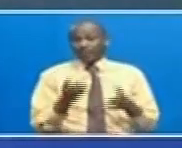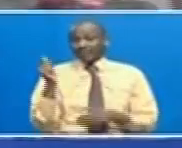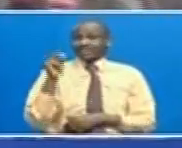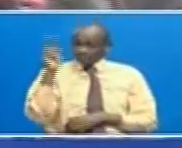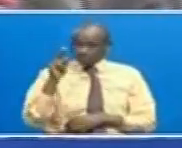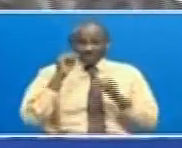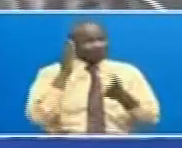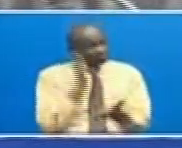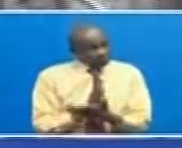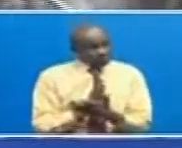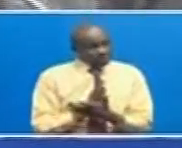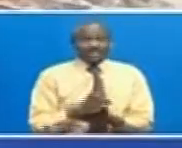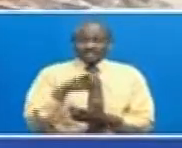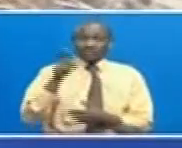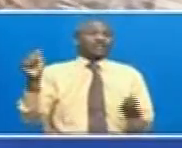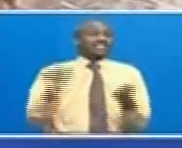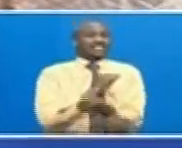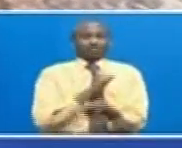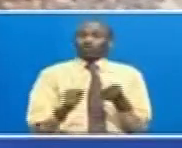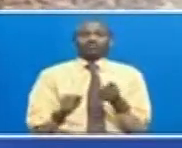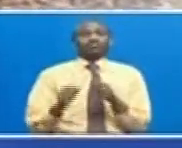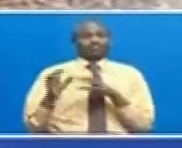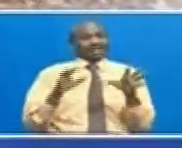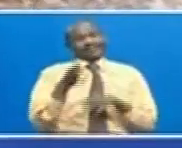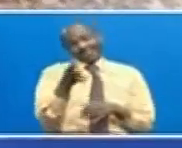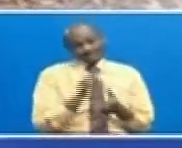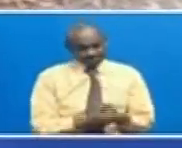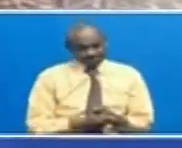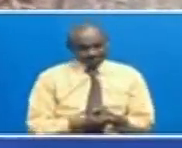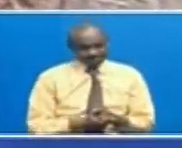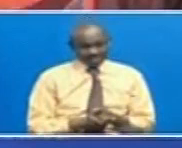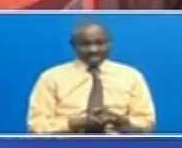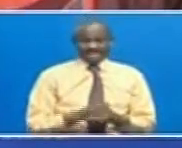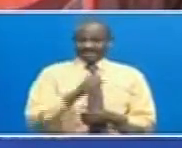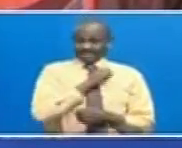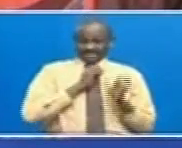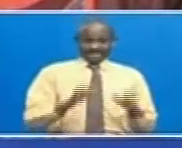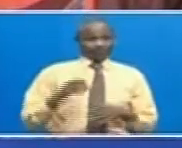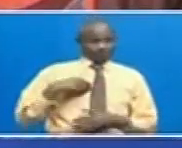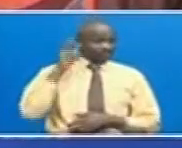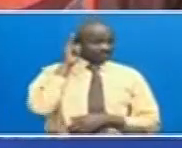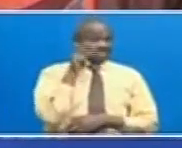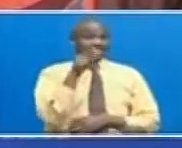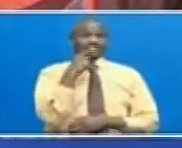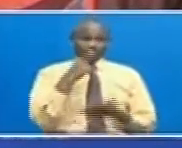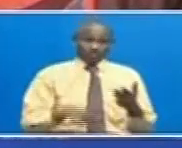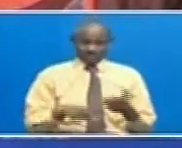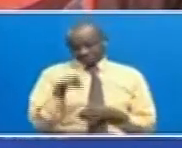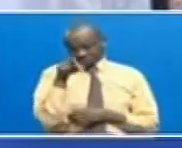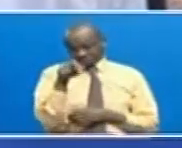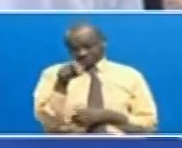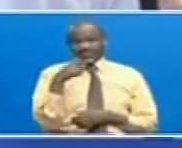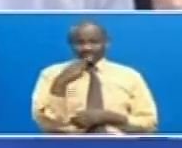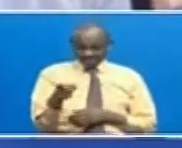ni ukweli utawasambaratisha kwa hali na mali. Seneta Beatrice Lachi akiwa huko Kisii ameutaka upinzani